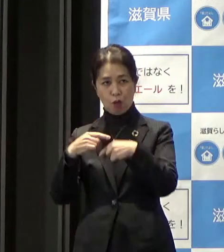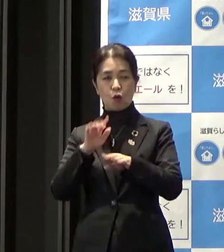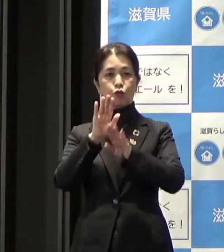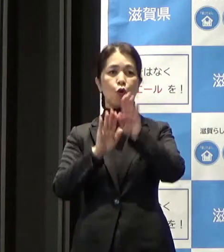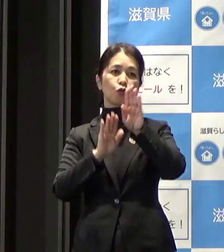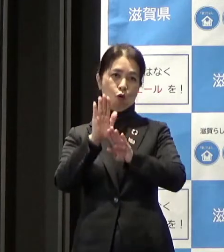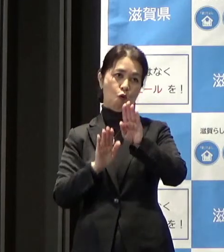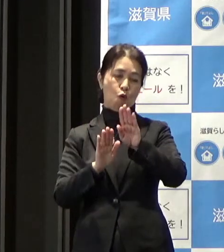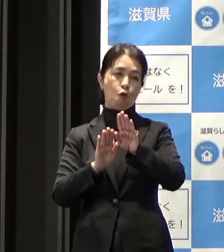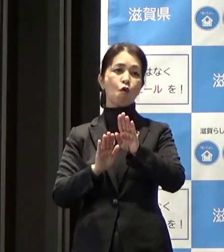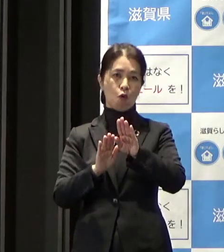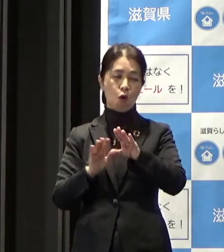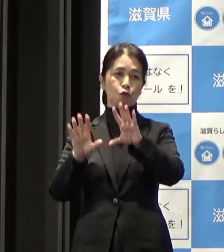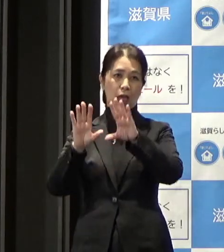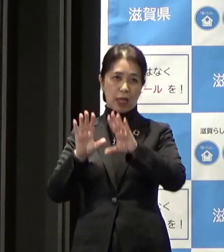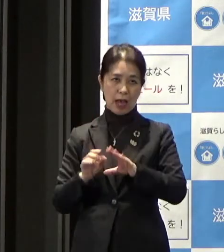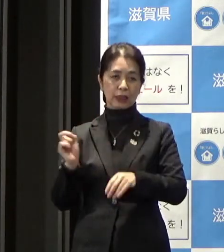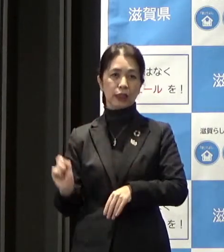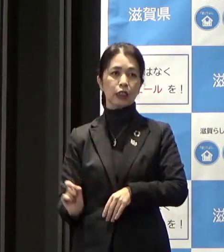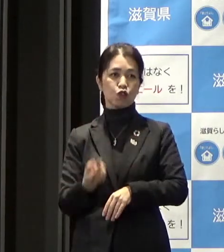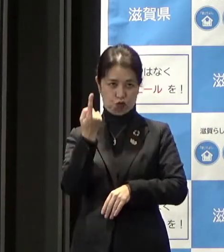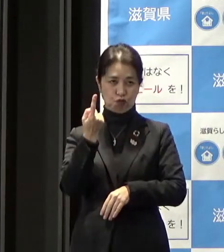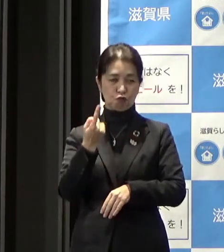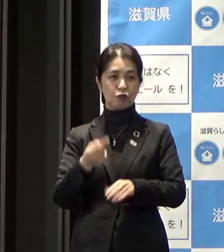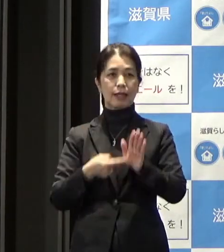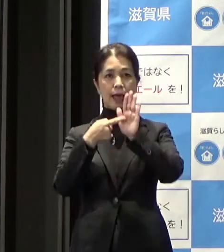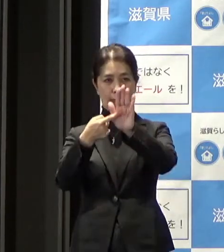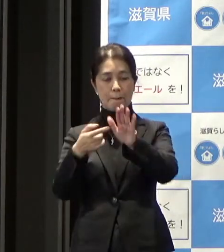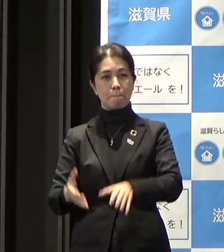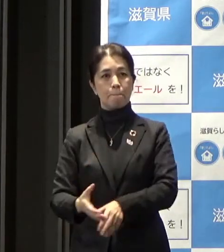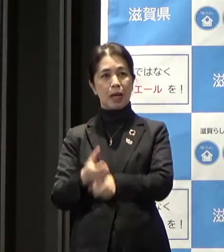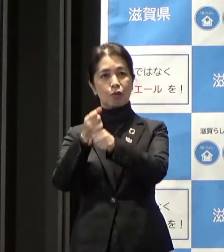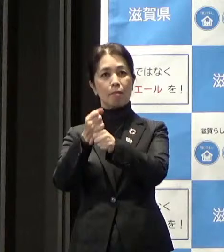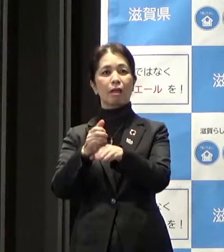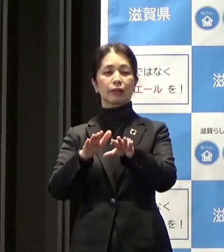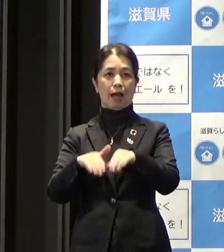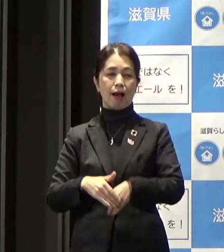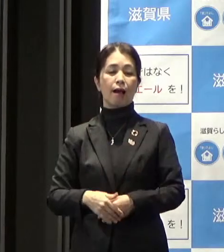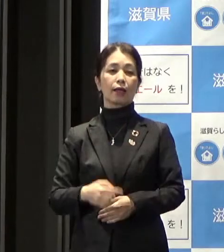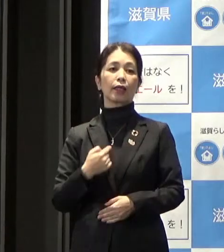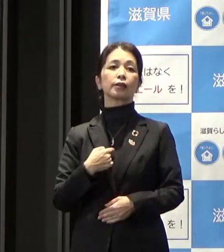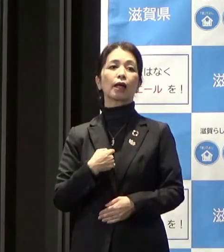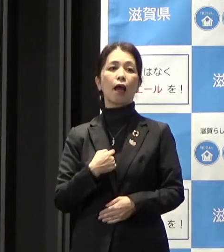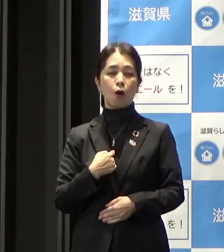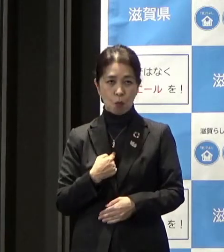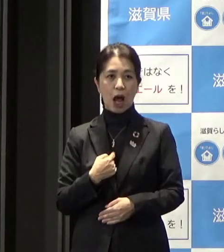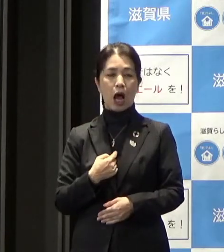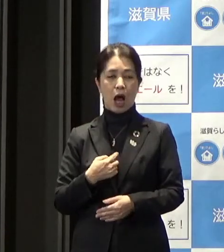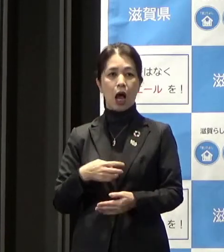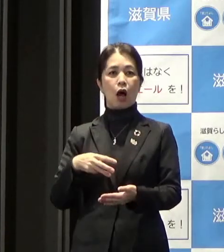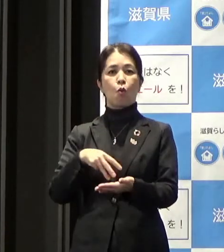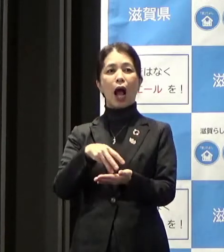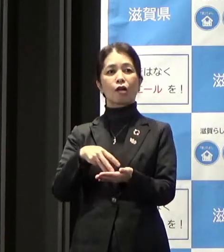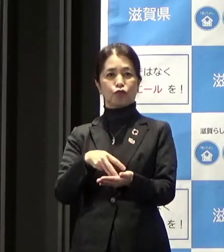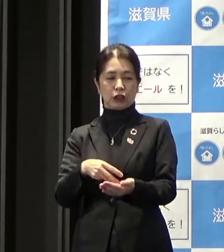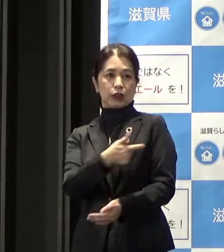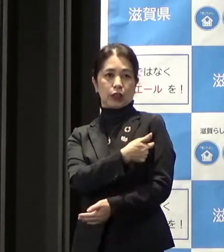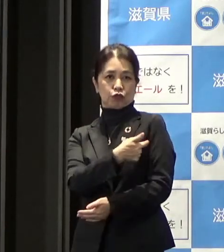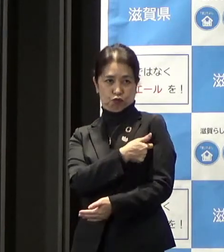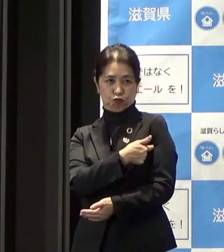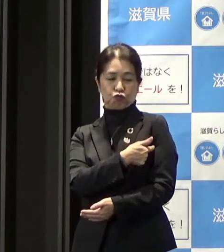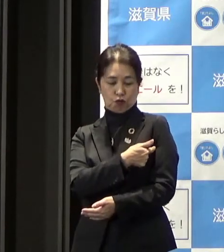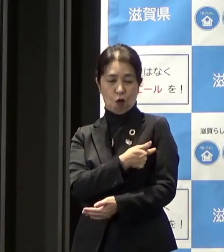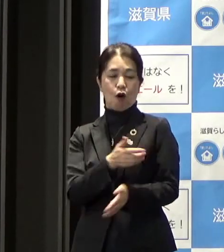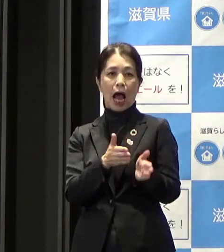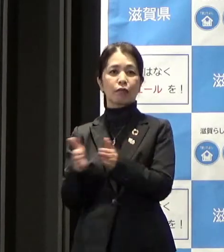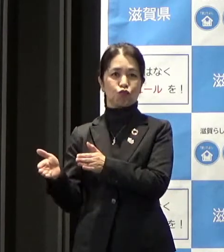等を受けた緊急提言を取りまとめいたしました。私からはワクチン接種の配分計画の早期提